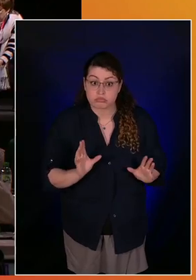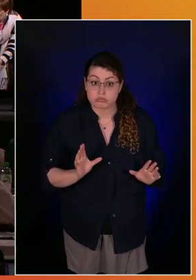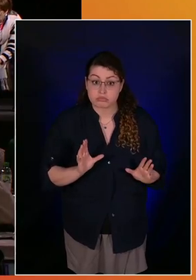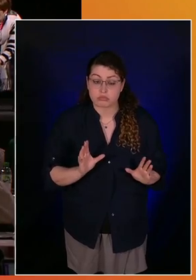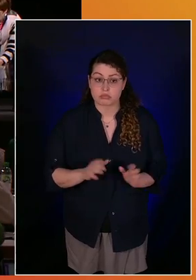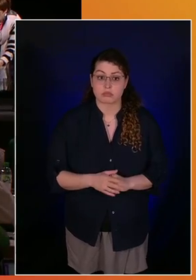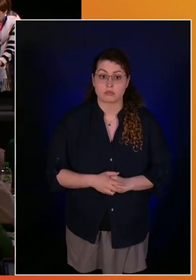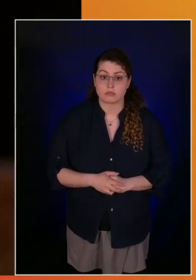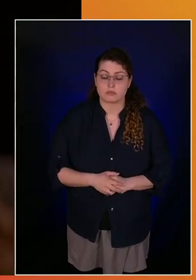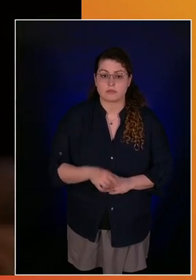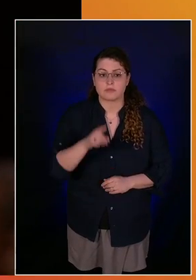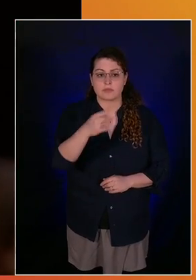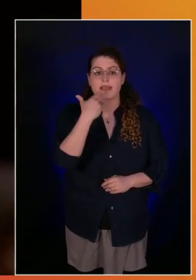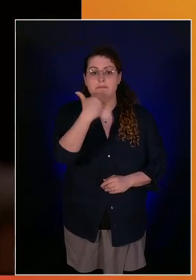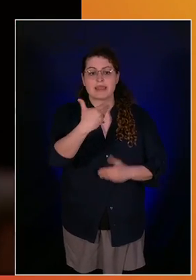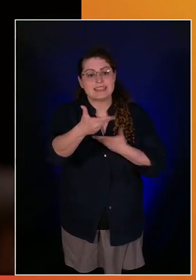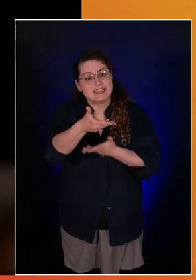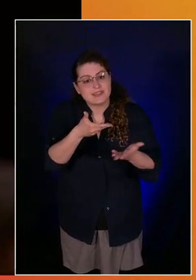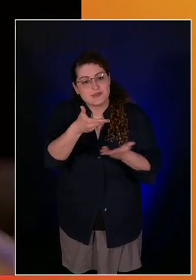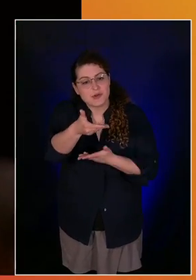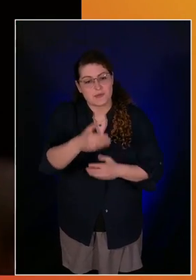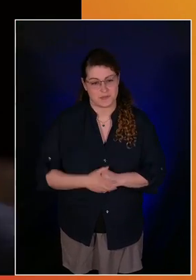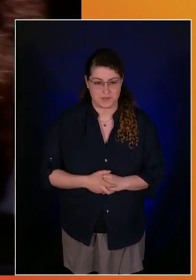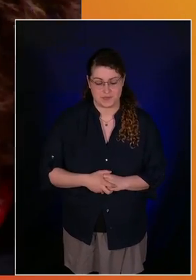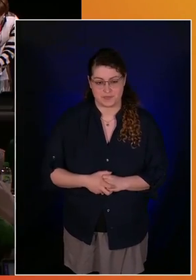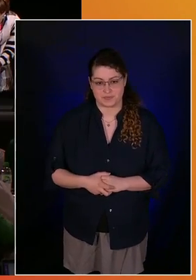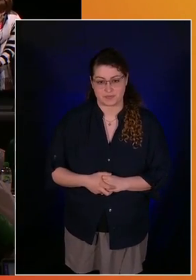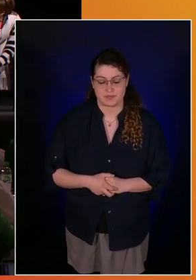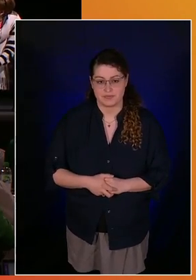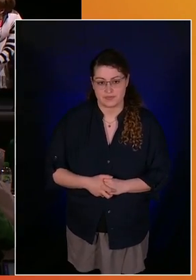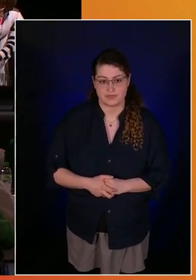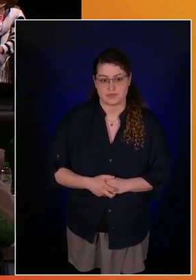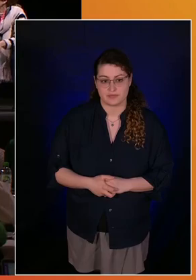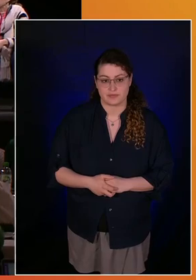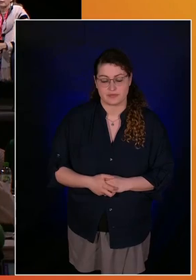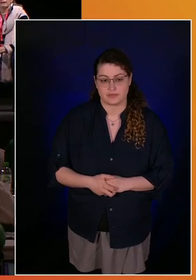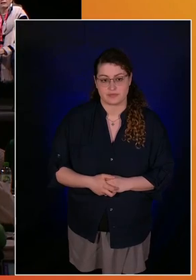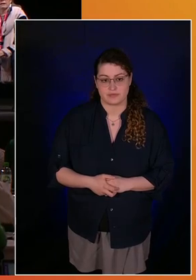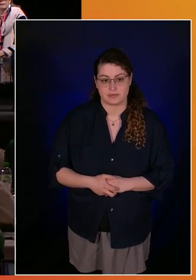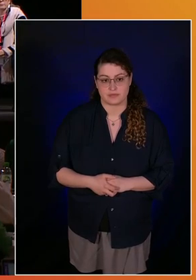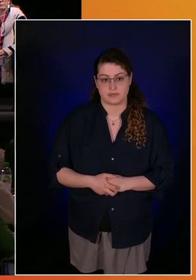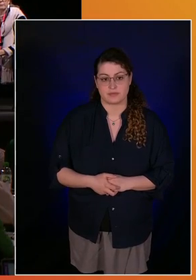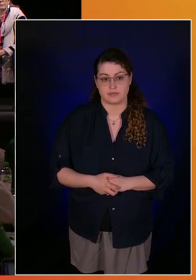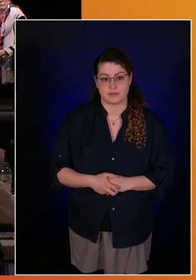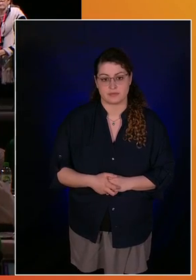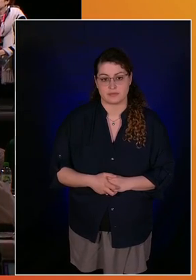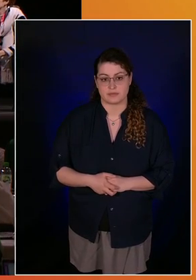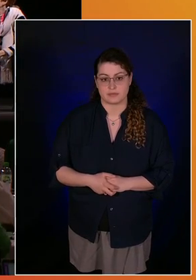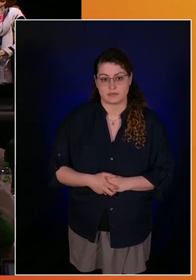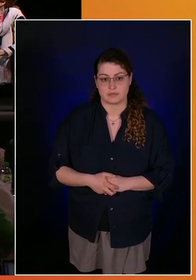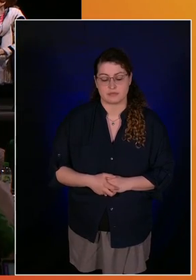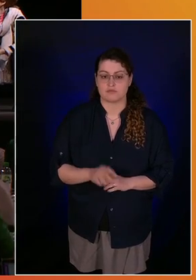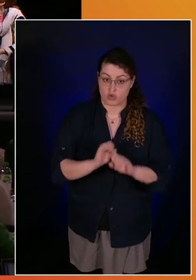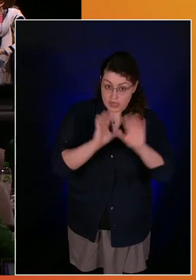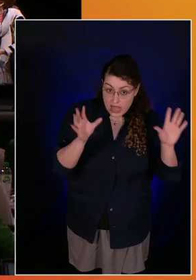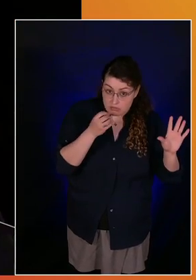va merci pour la discussion donc euh pour être clair